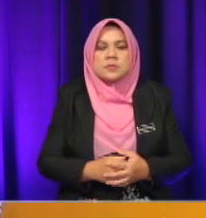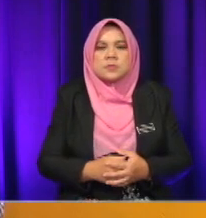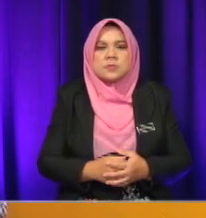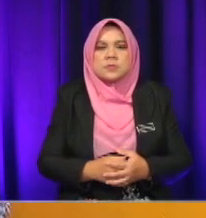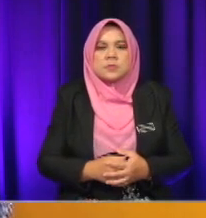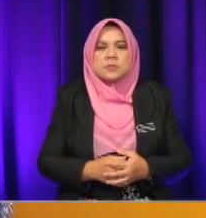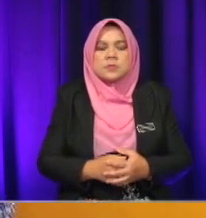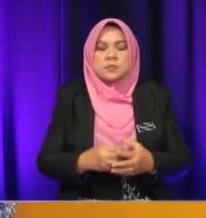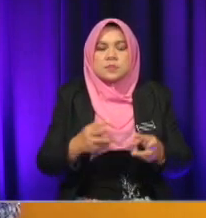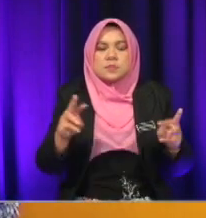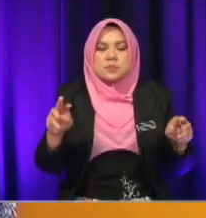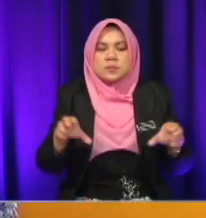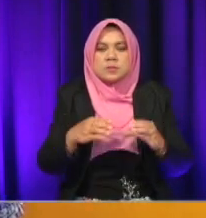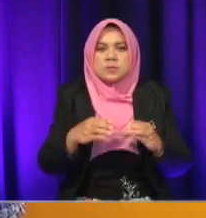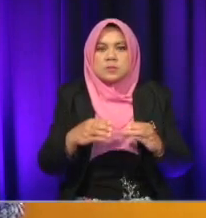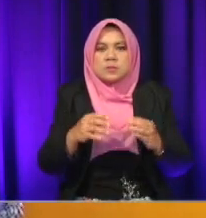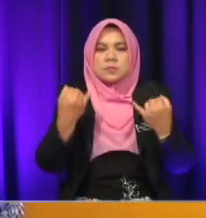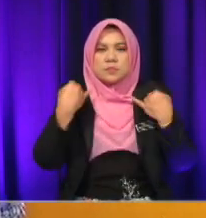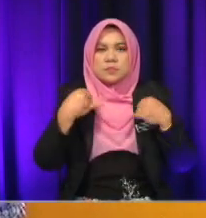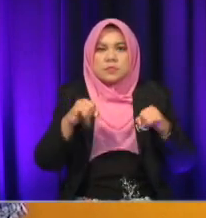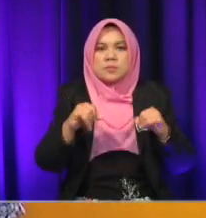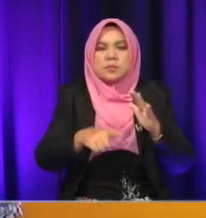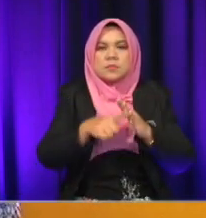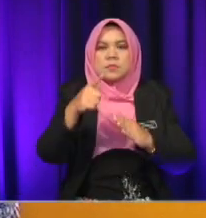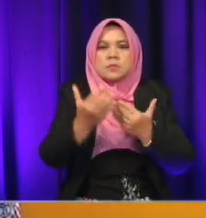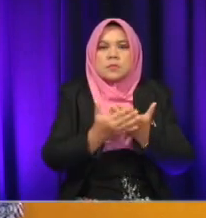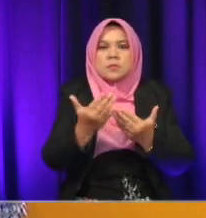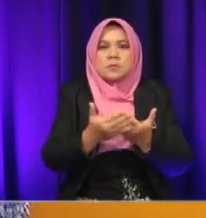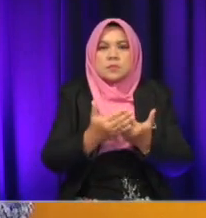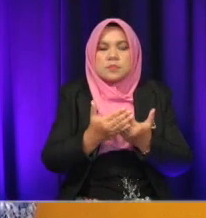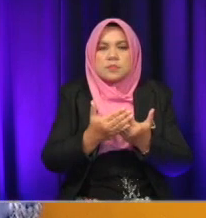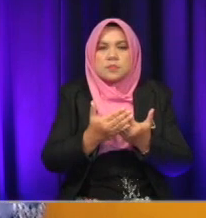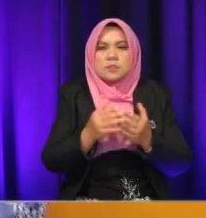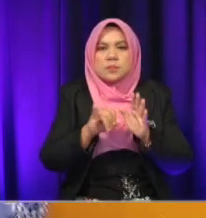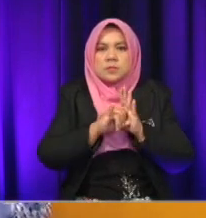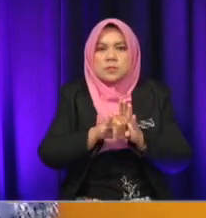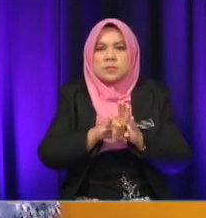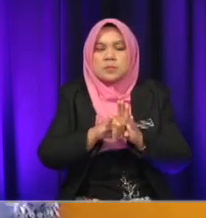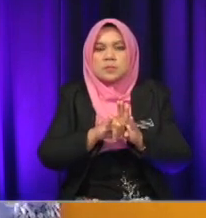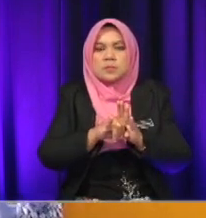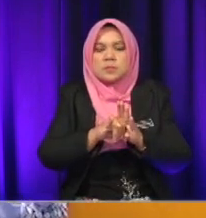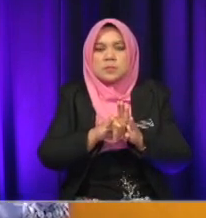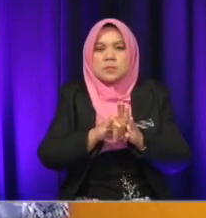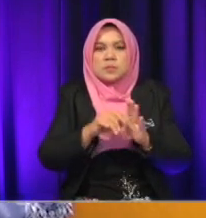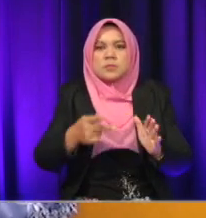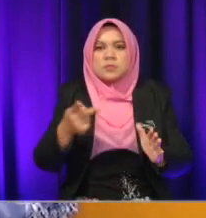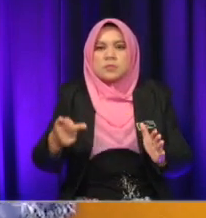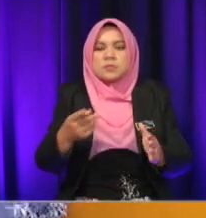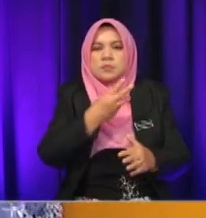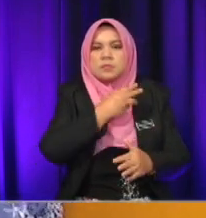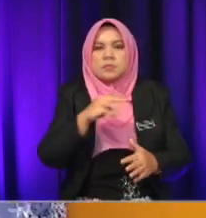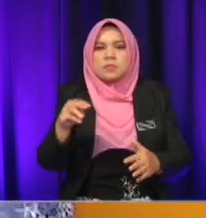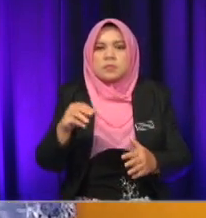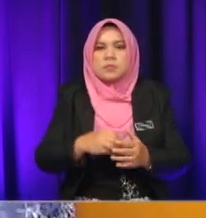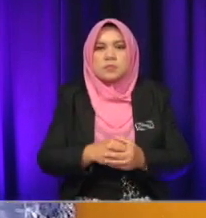ini kadang-kadang membuatkan penjual lebih mudah nak iklankan produk mereka. Betul, kadang-kadang kosnya